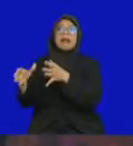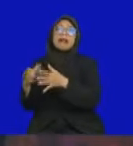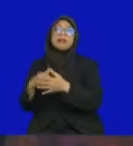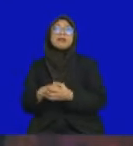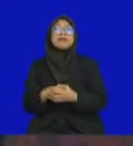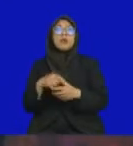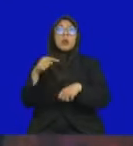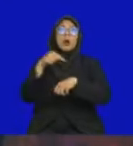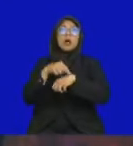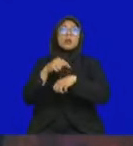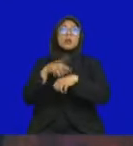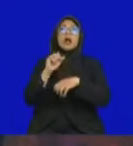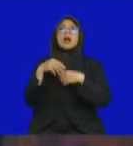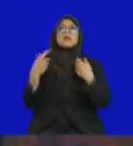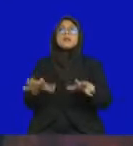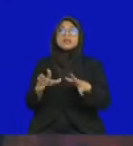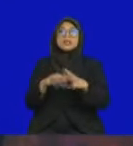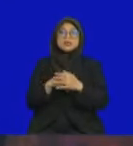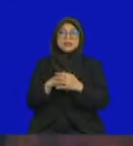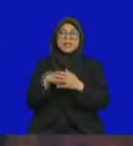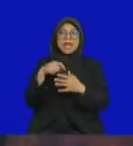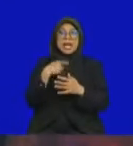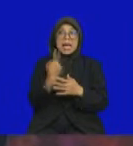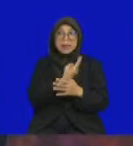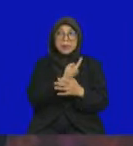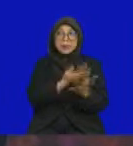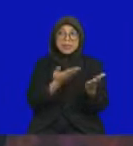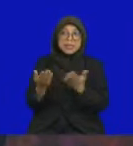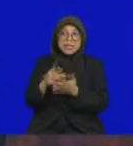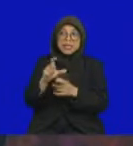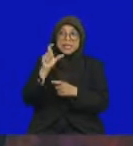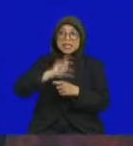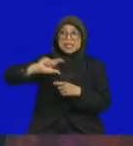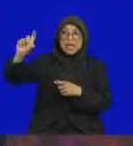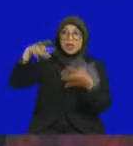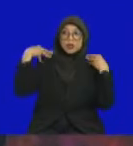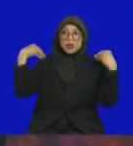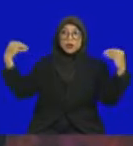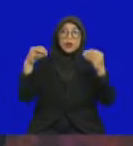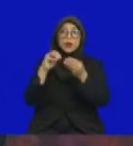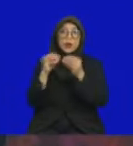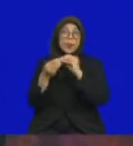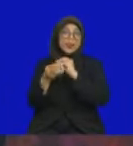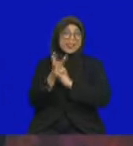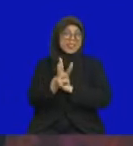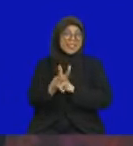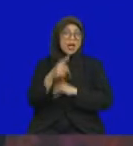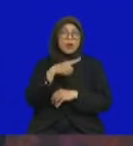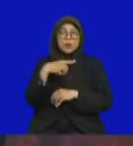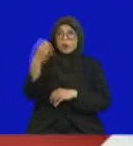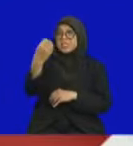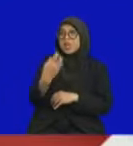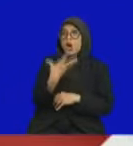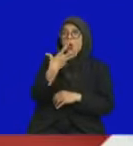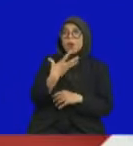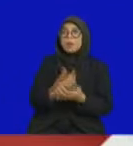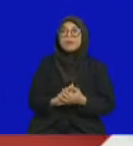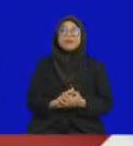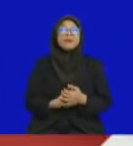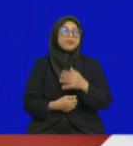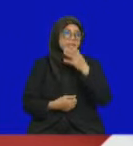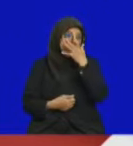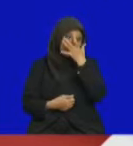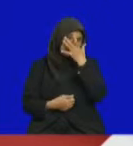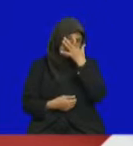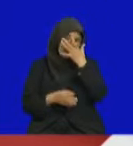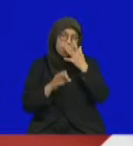habis kami persilakan kepada calon gubernur nomor urut t untuk menangap silakan